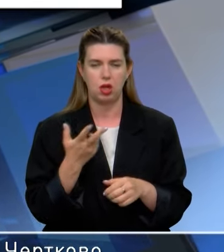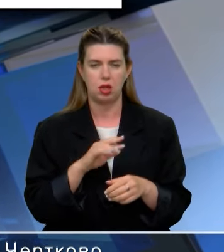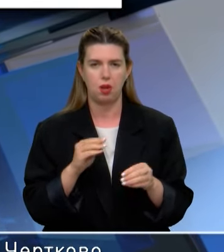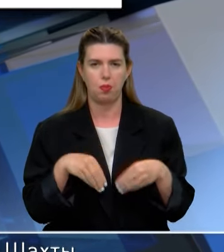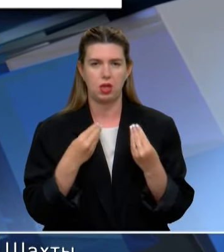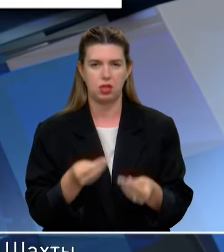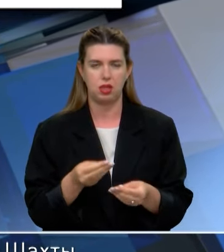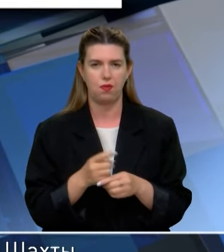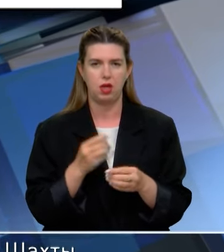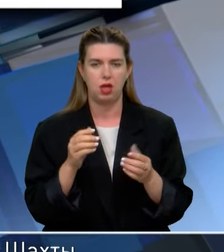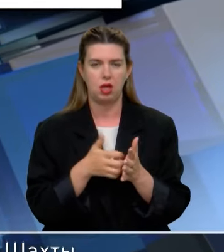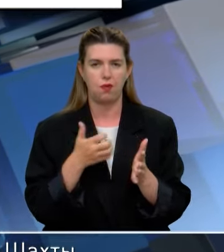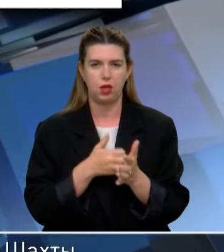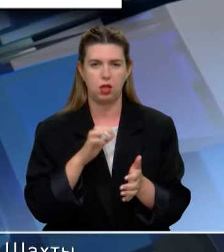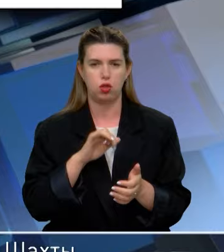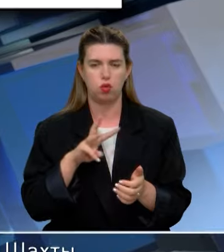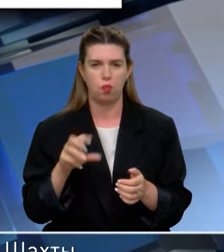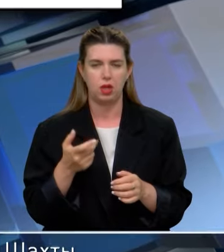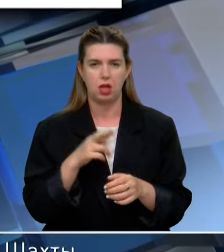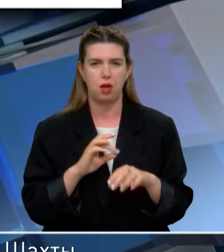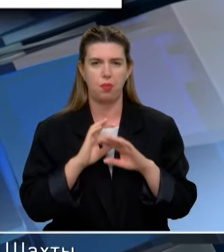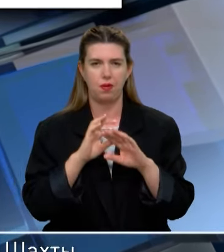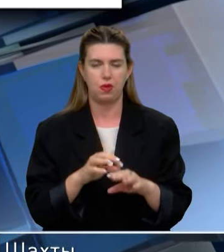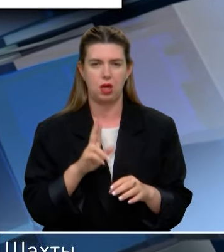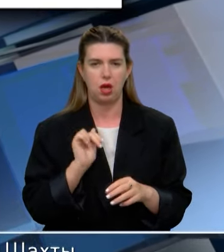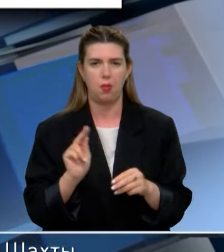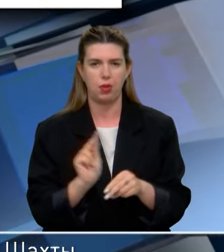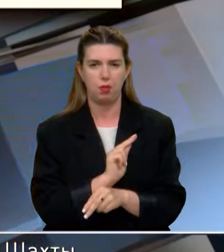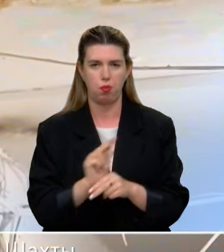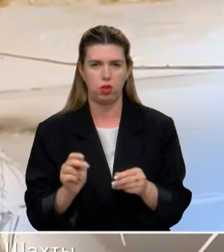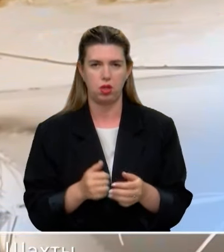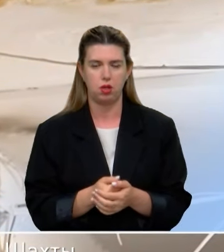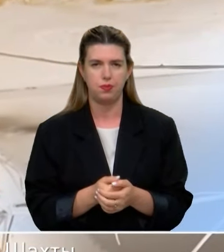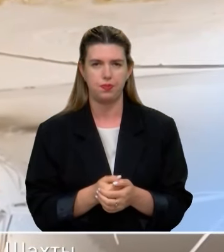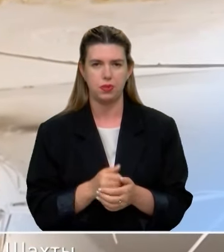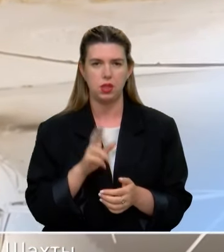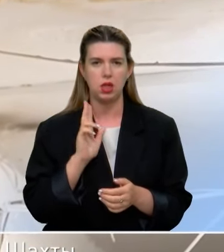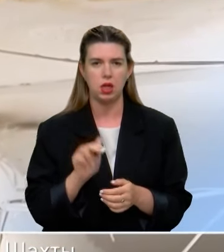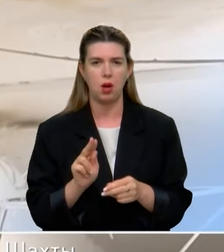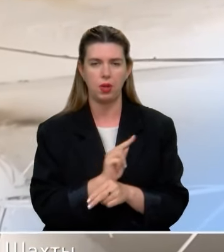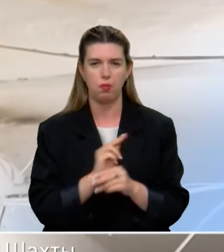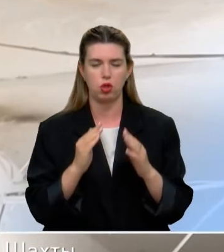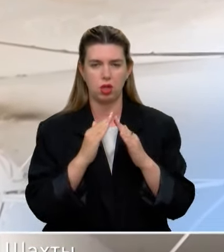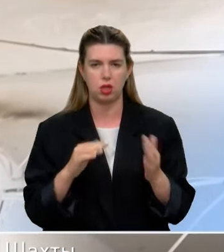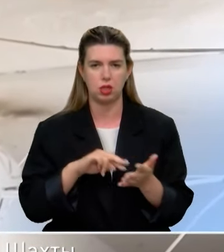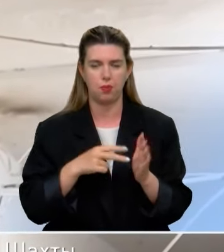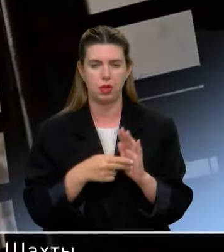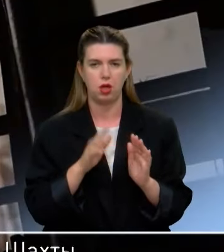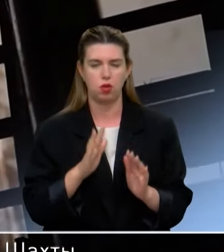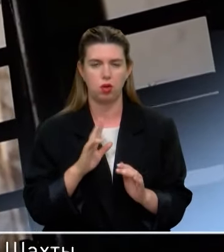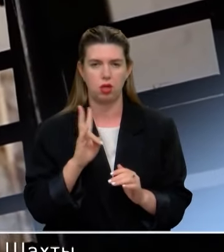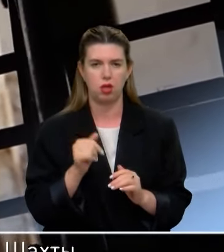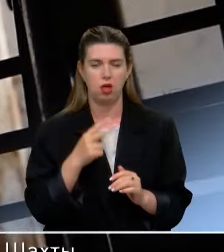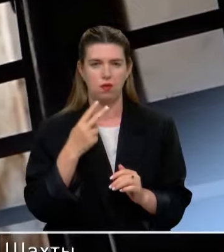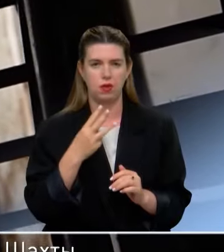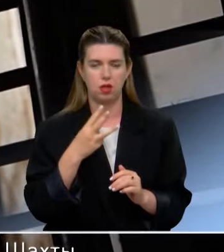предоставления недостающей суммы для проведения капитального ремонта капитальный ремонт крыши запланирован только на